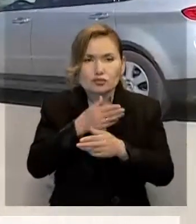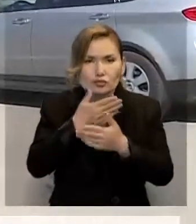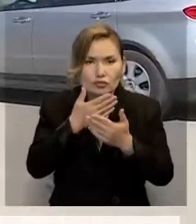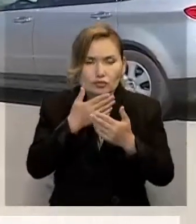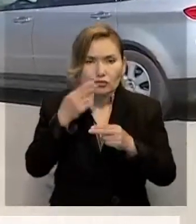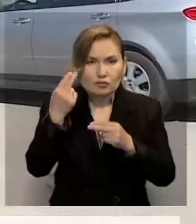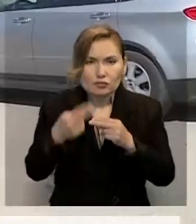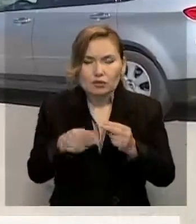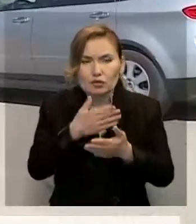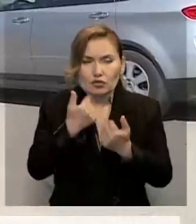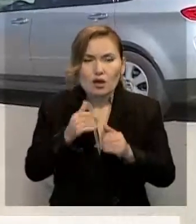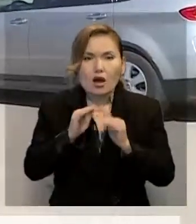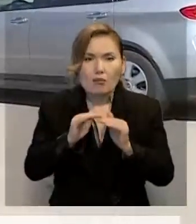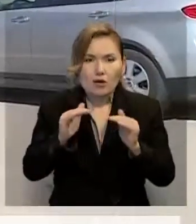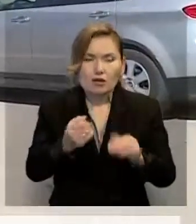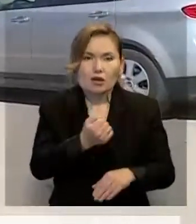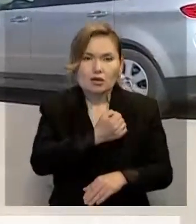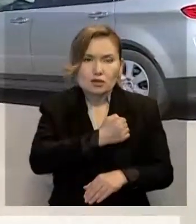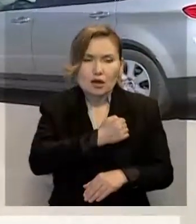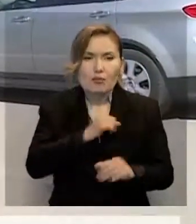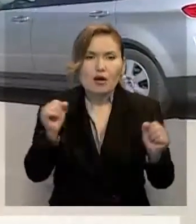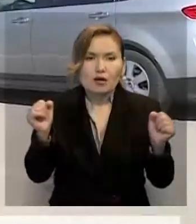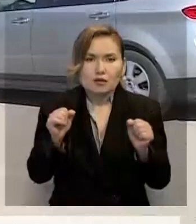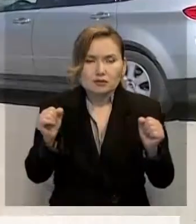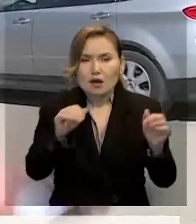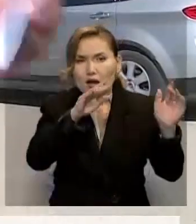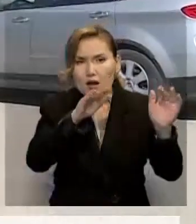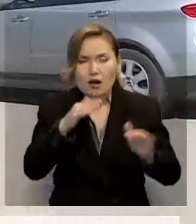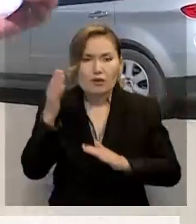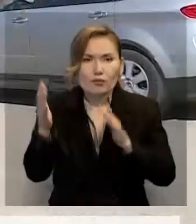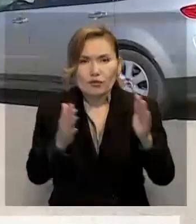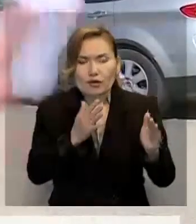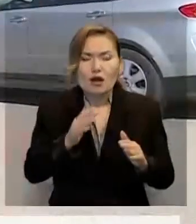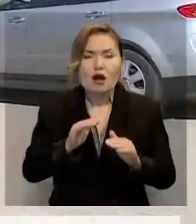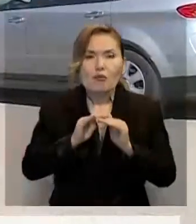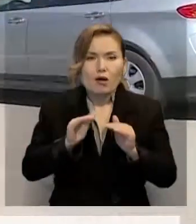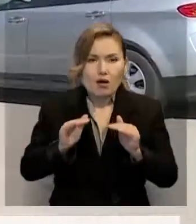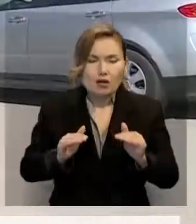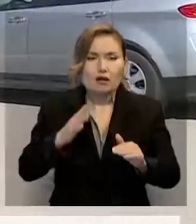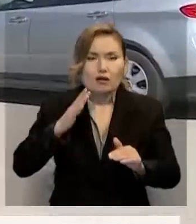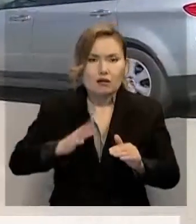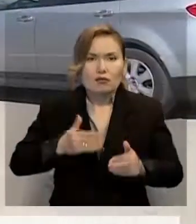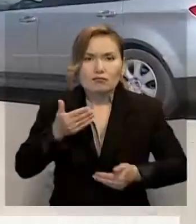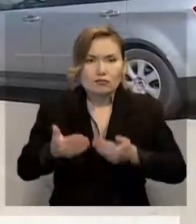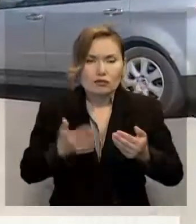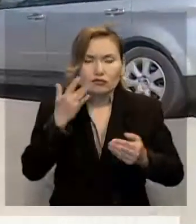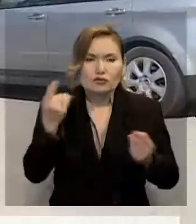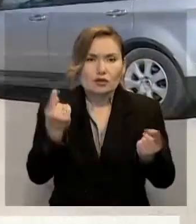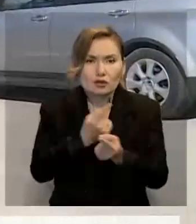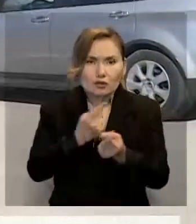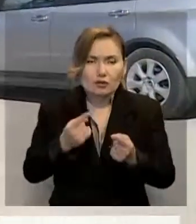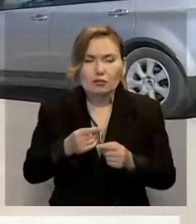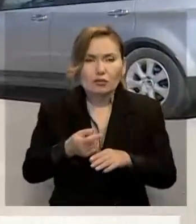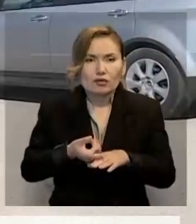ғой. Қыстың күні әсіресе, ана неге барады? Микрорайон қала сосын мына неге